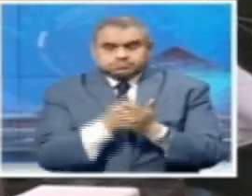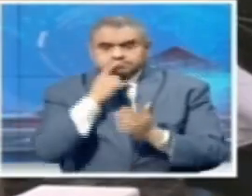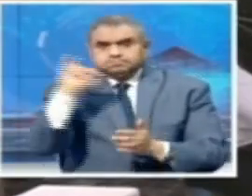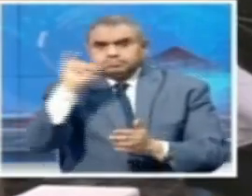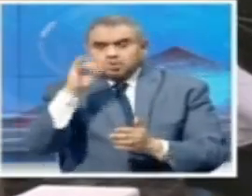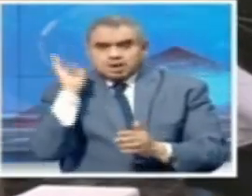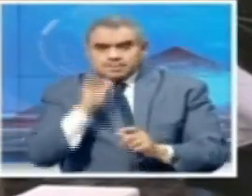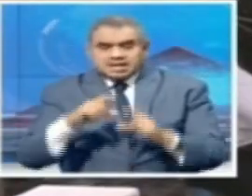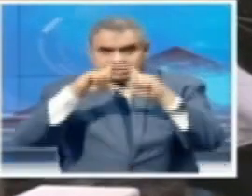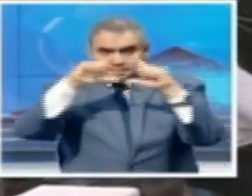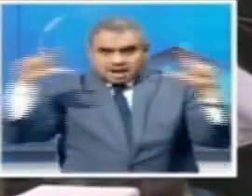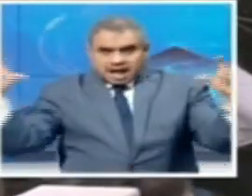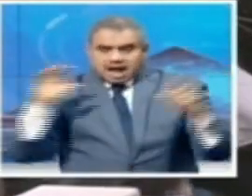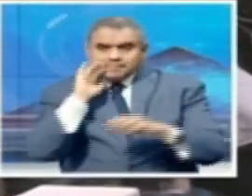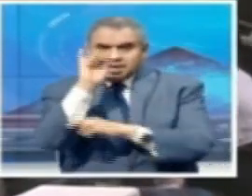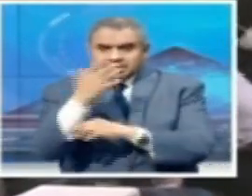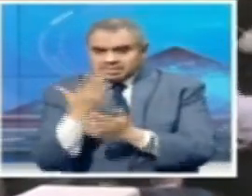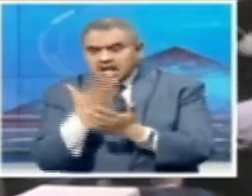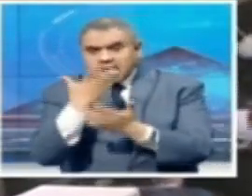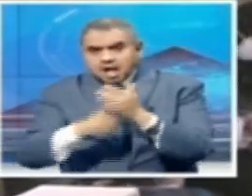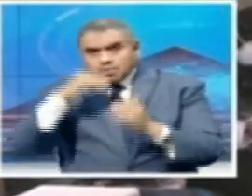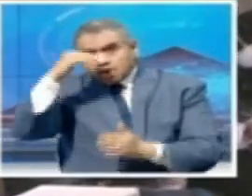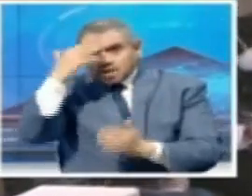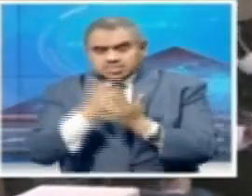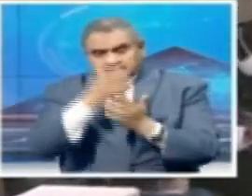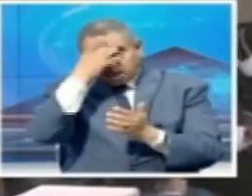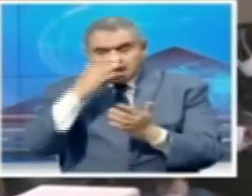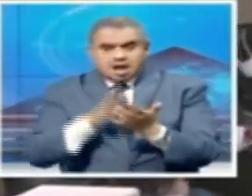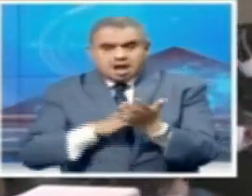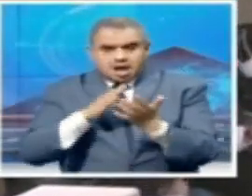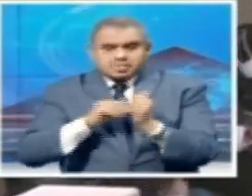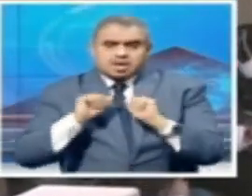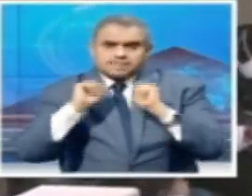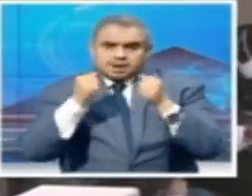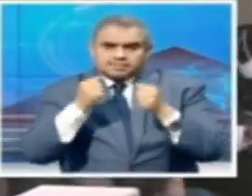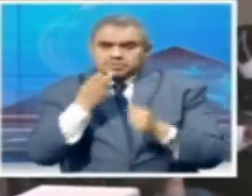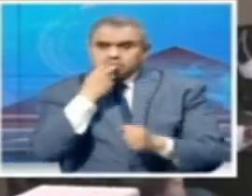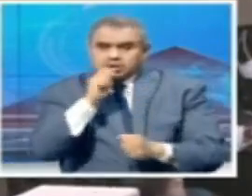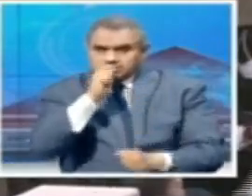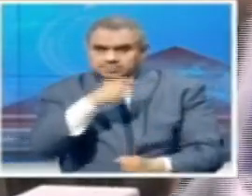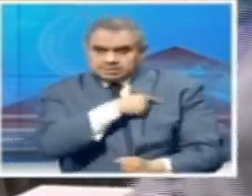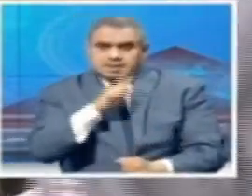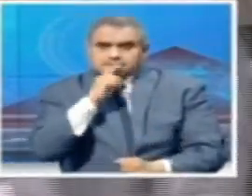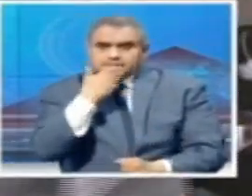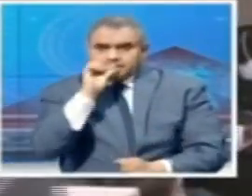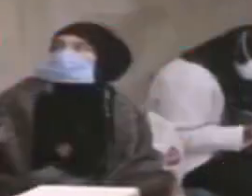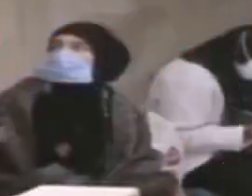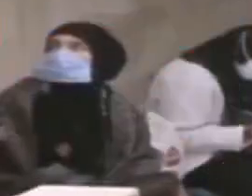الحملة لحماية ذات أجبادهم من أمراض قد تغير مجرى حياتهم. محمد حلمي، التلفزيون المصري.